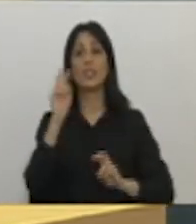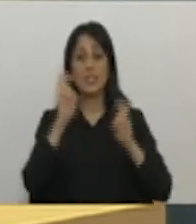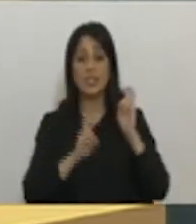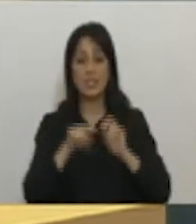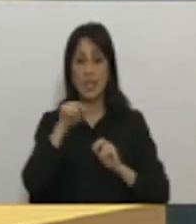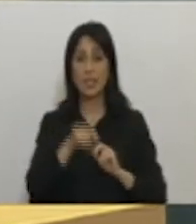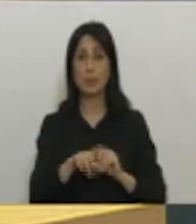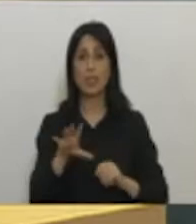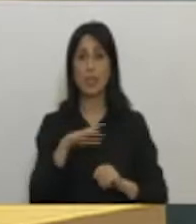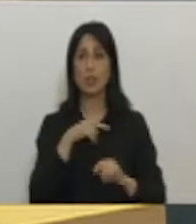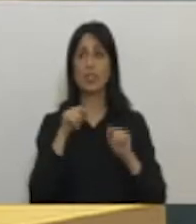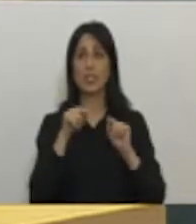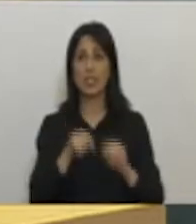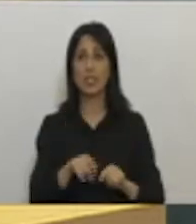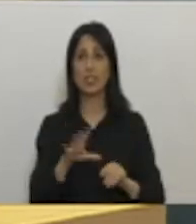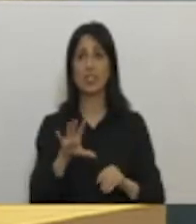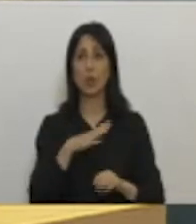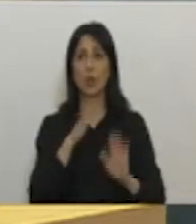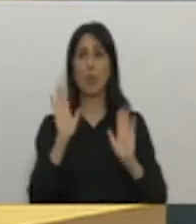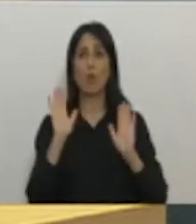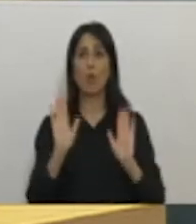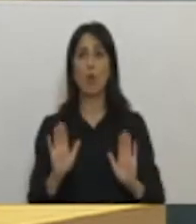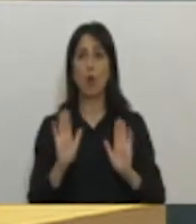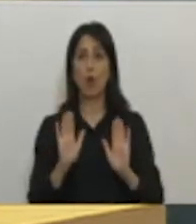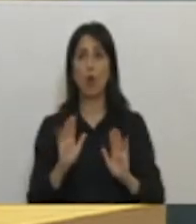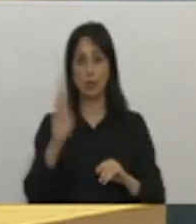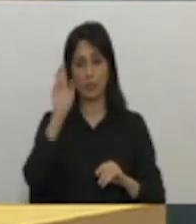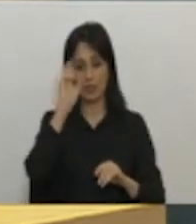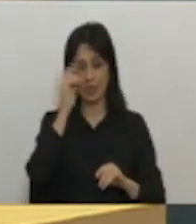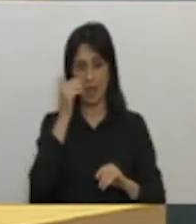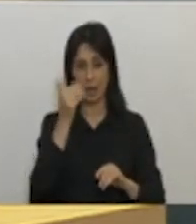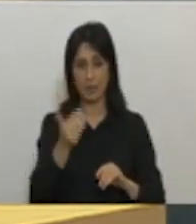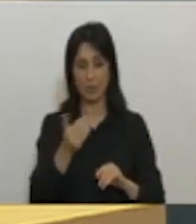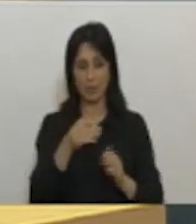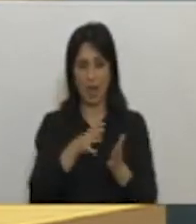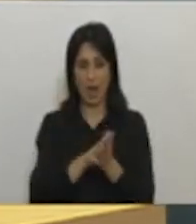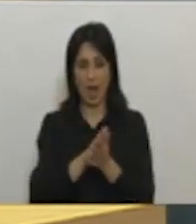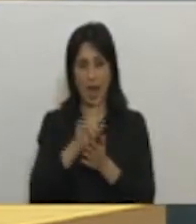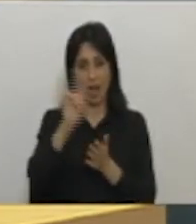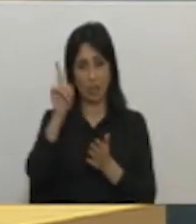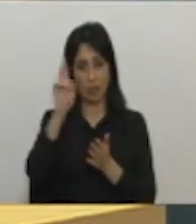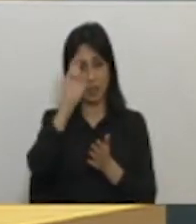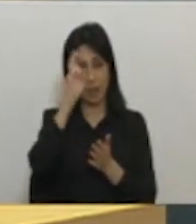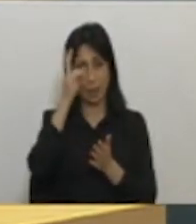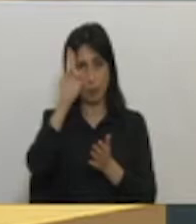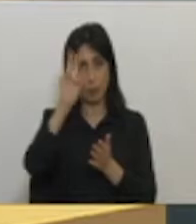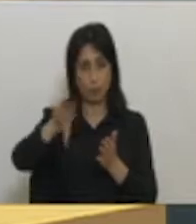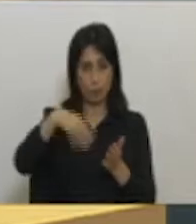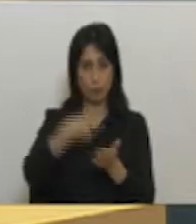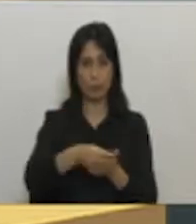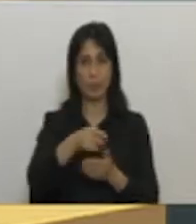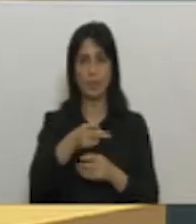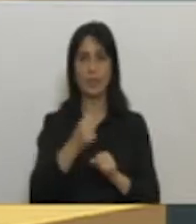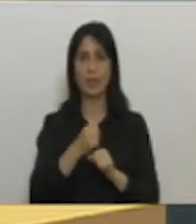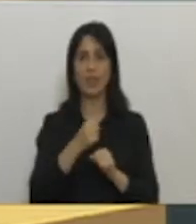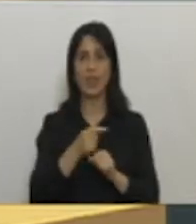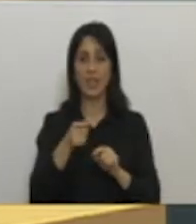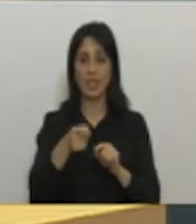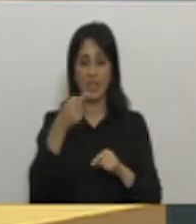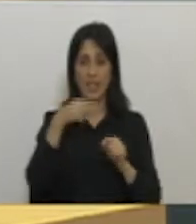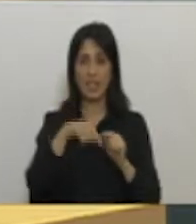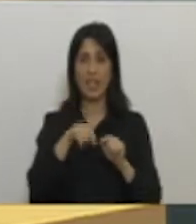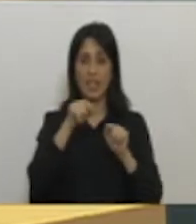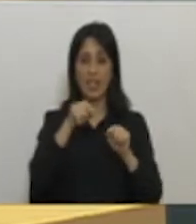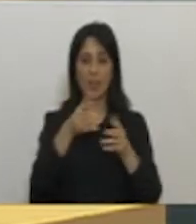რო იყოს, იყოს ეს მხოლოდ სახელმწიფოს ხარჯზე. სახელმწიფომ უნდა გააკეთოს ეს. იქიდან აი